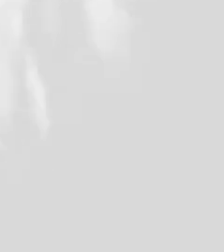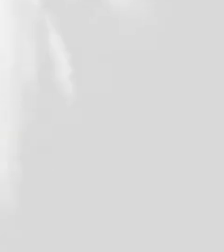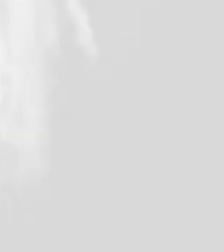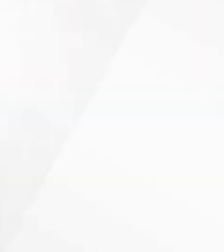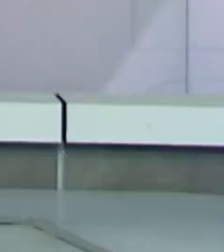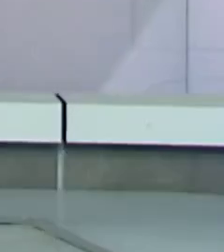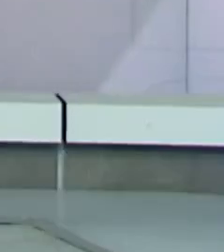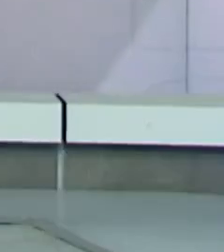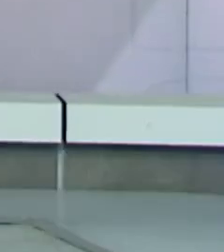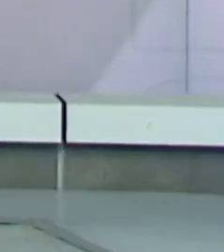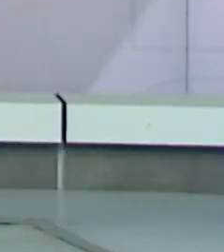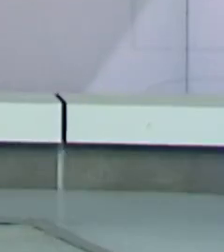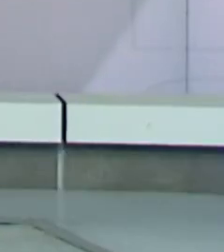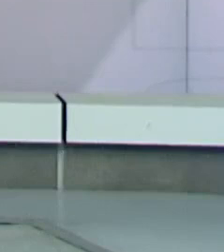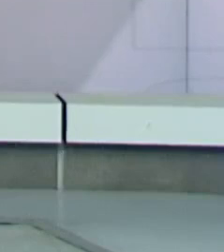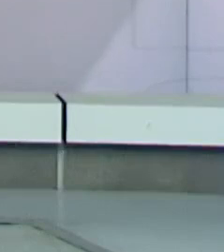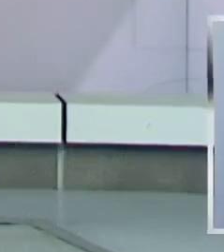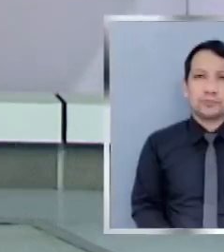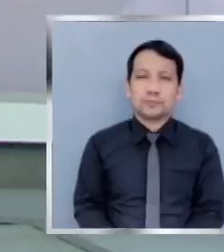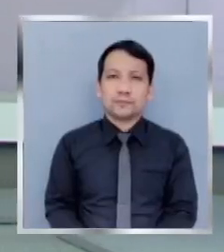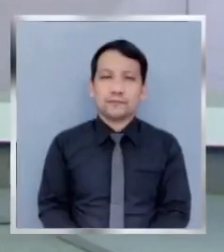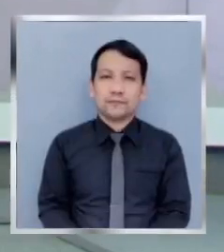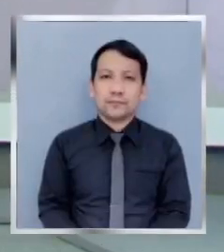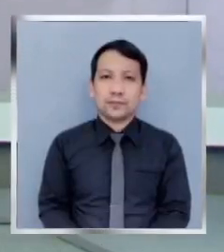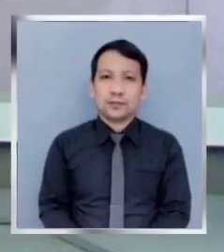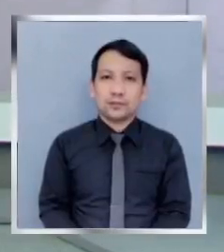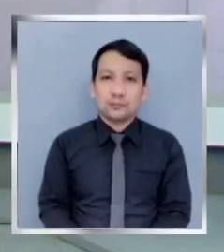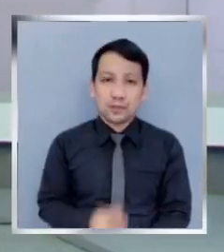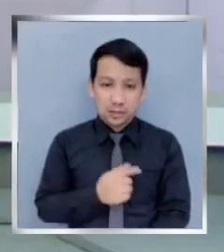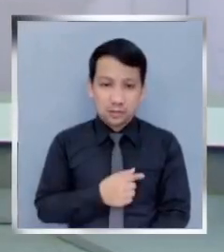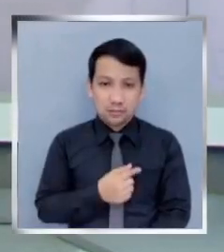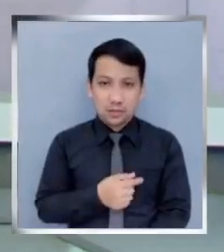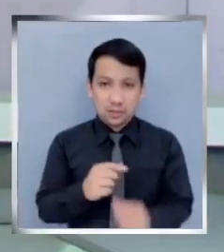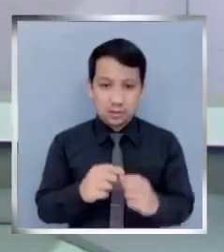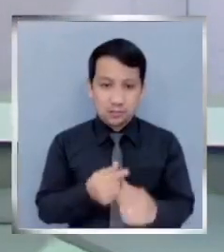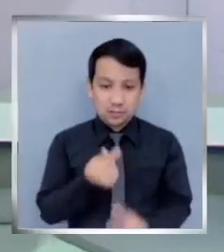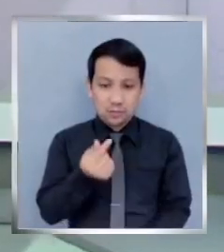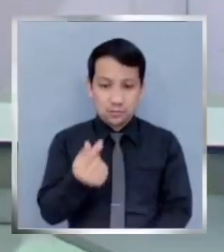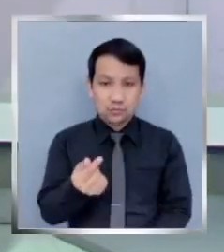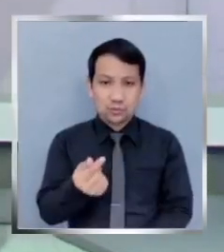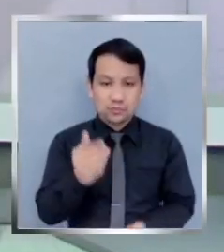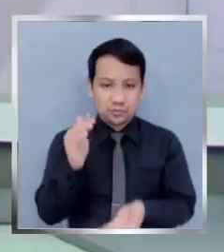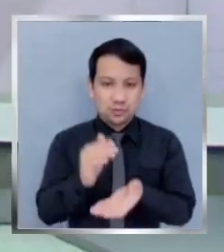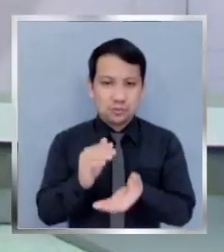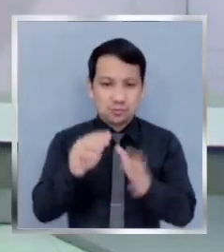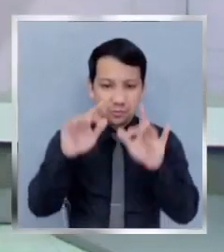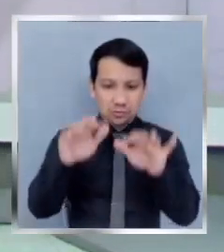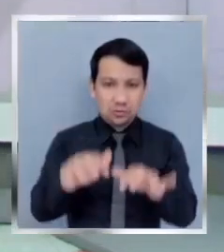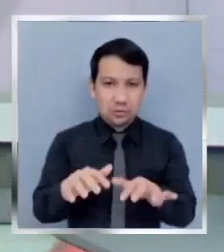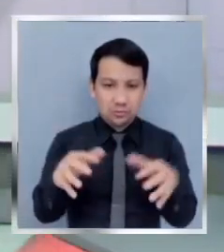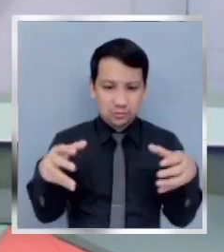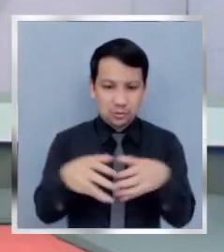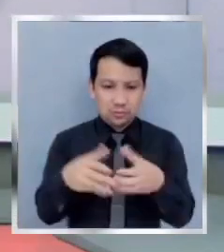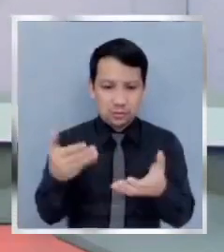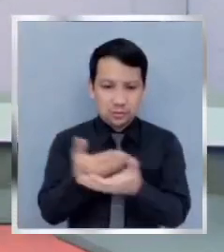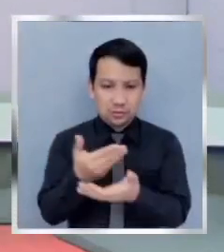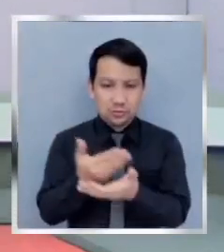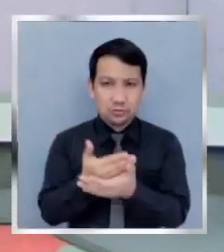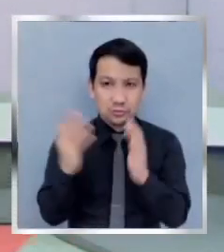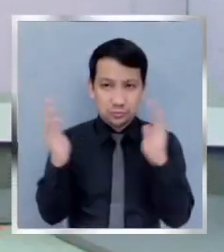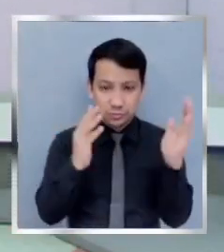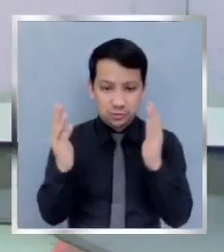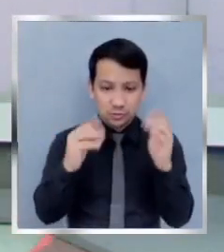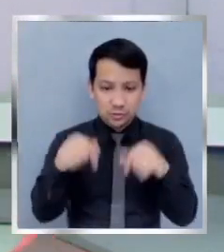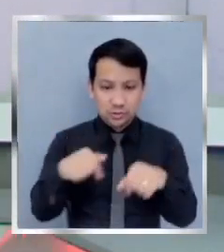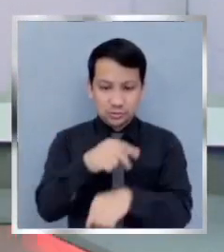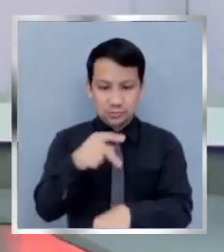News! Mga kapuso, ayon sa PAGASA, mababa ang tsansang may mabuo pang bagong bagyo sa loob ng Philippine